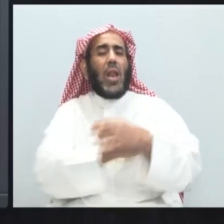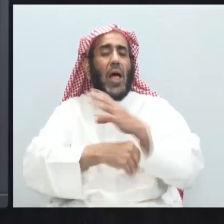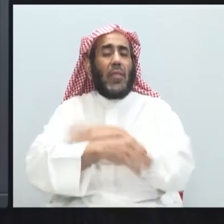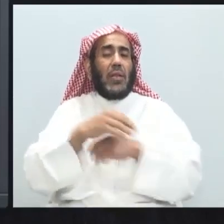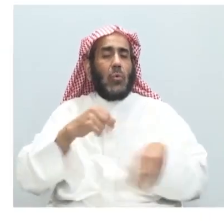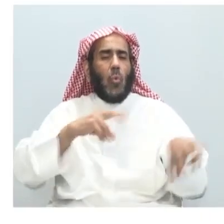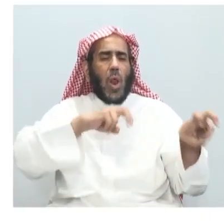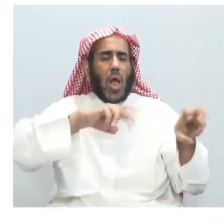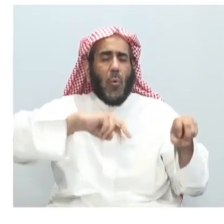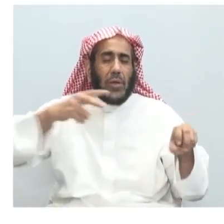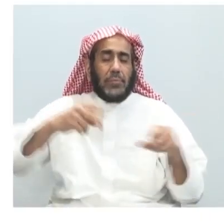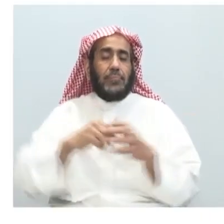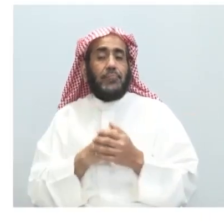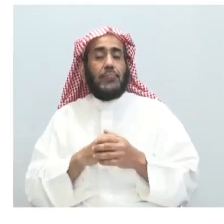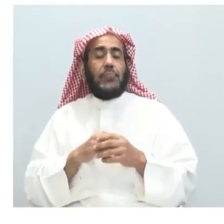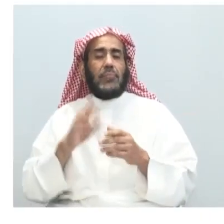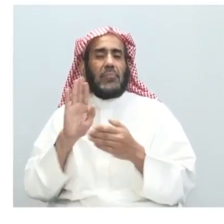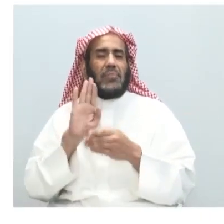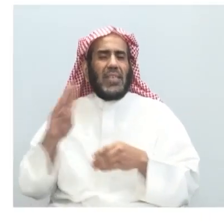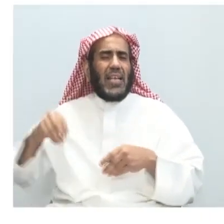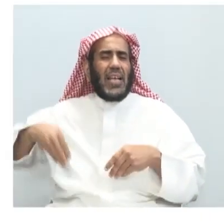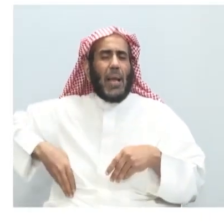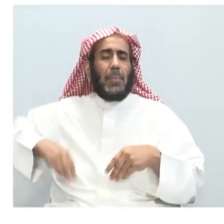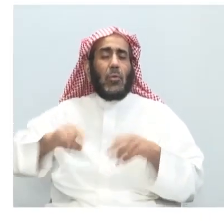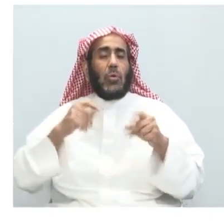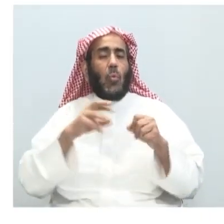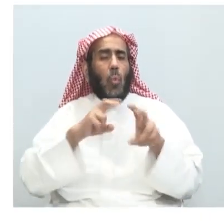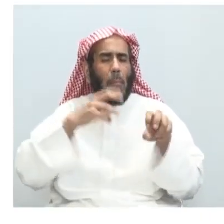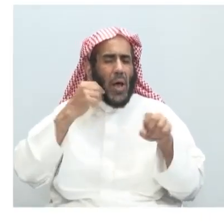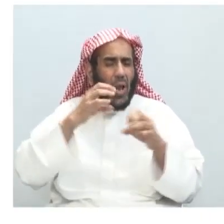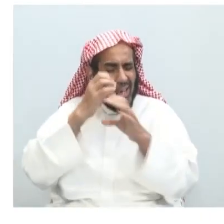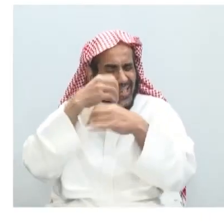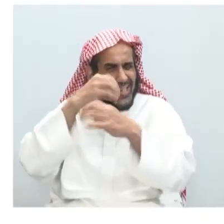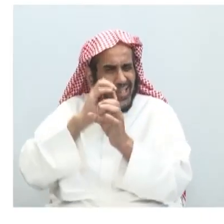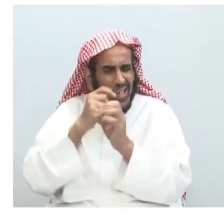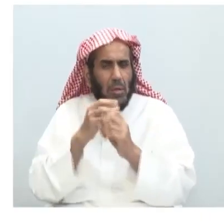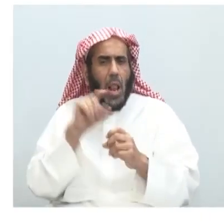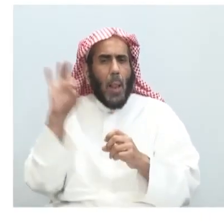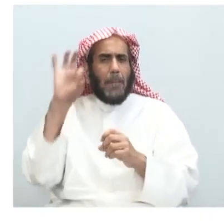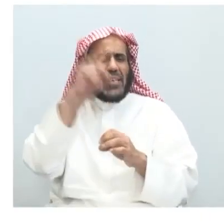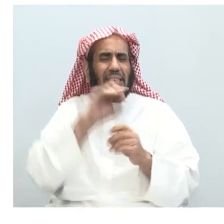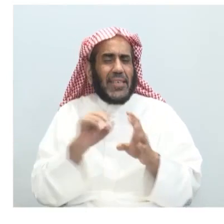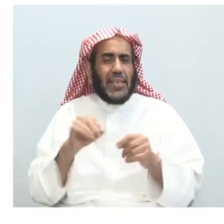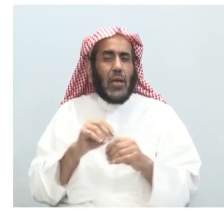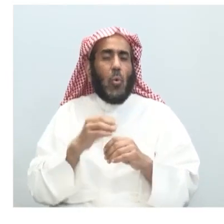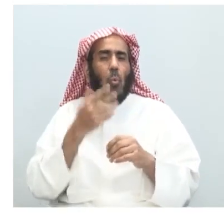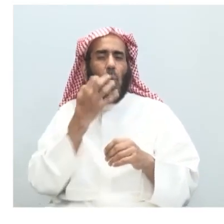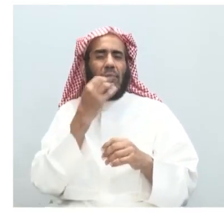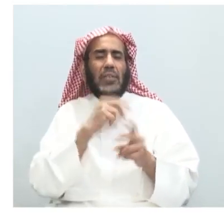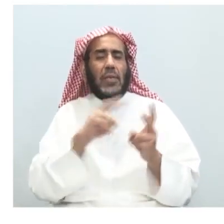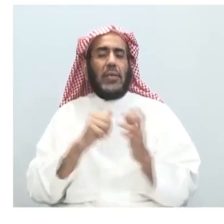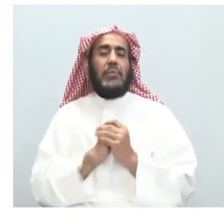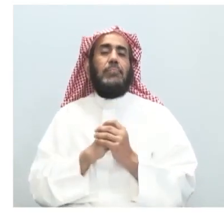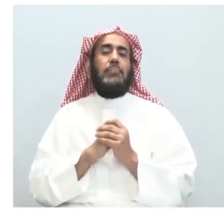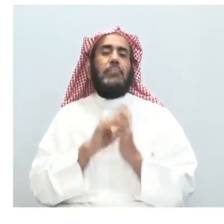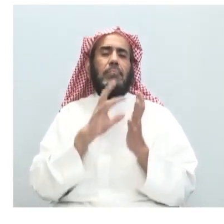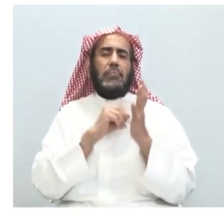في الحيوانات كبد الحيوانات وفي المخلوقات المجهريه مثل البكتيريا والفطريات